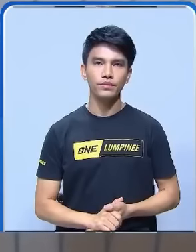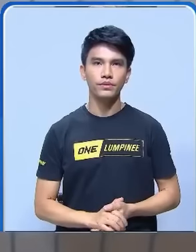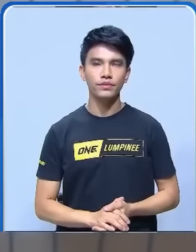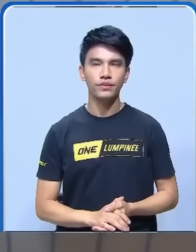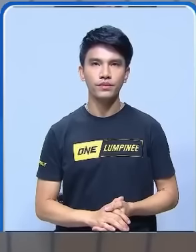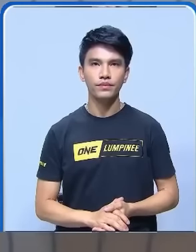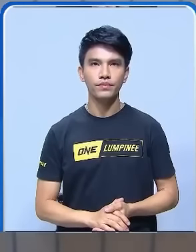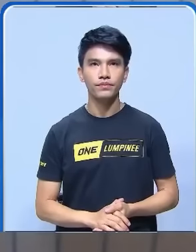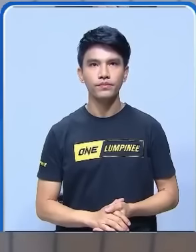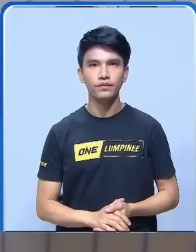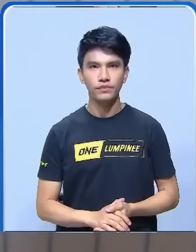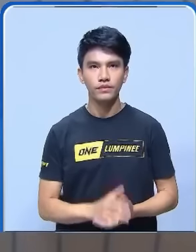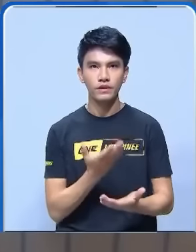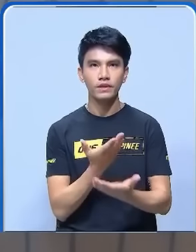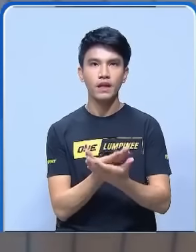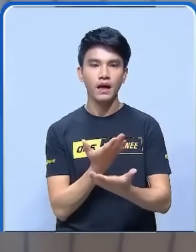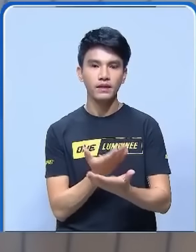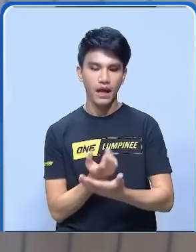ก็จะมีค่าจ้างเนี่ย